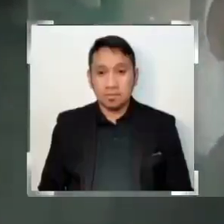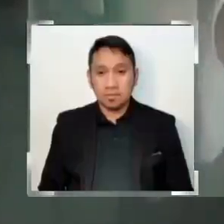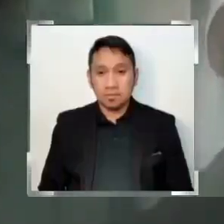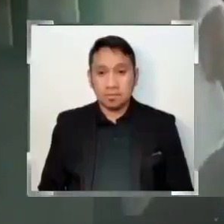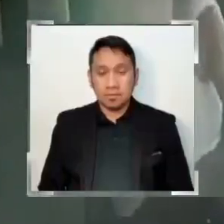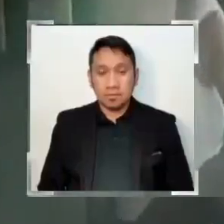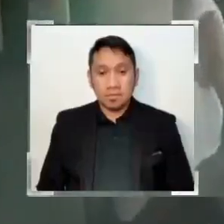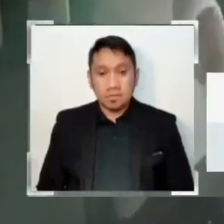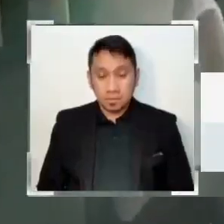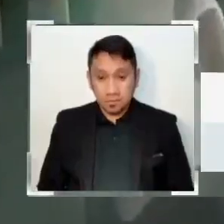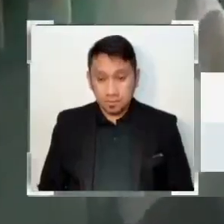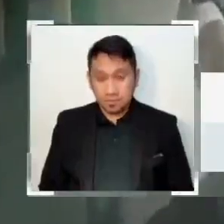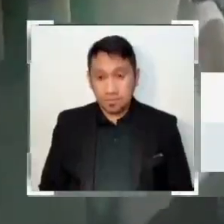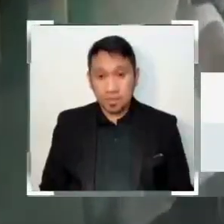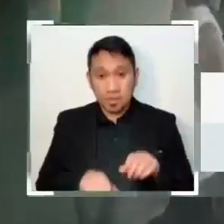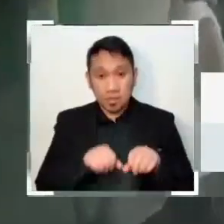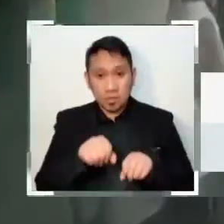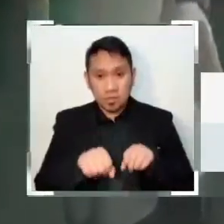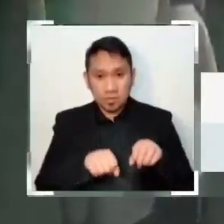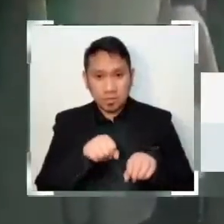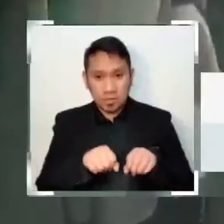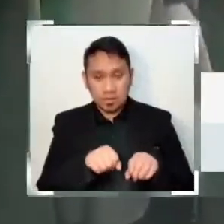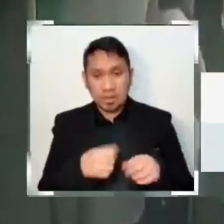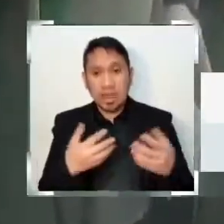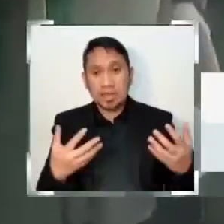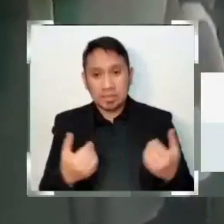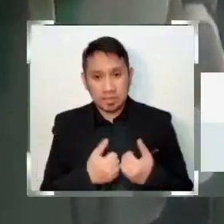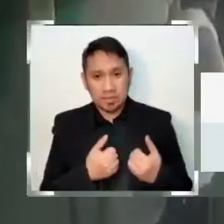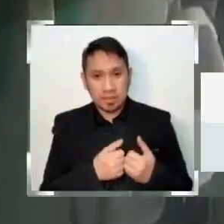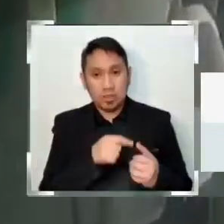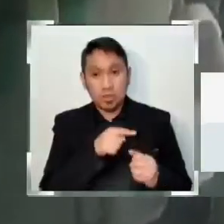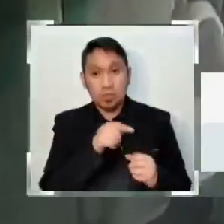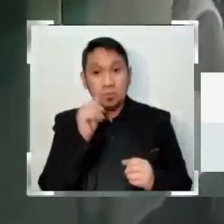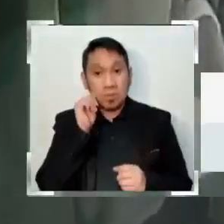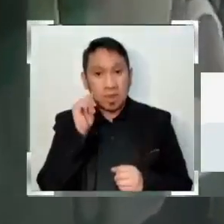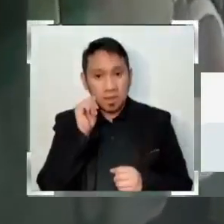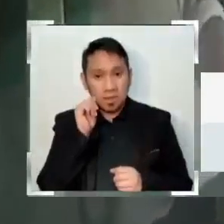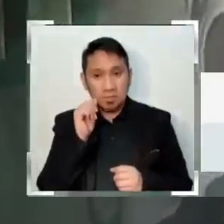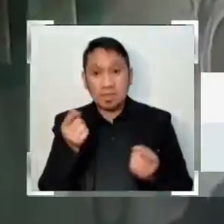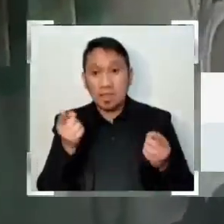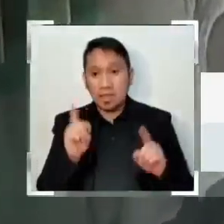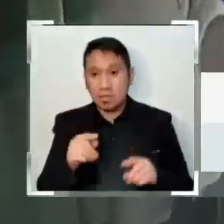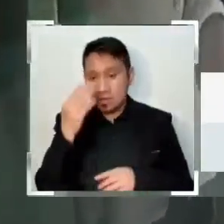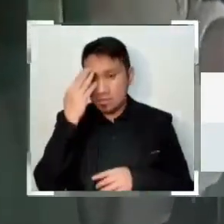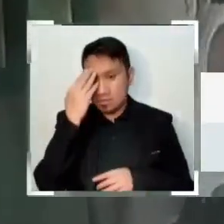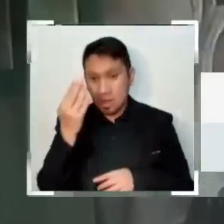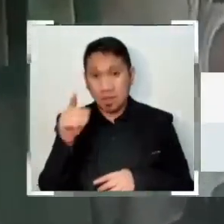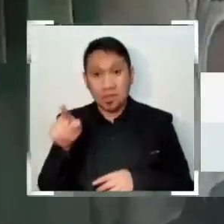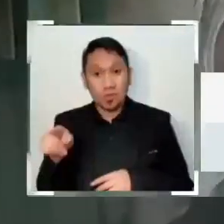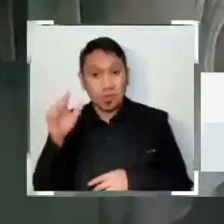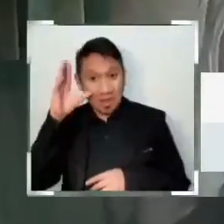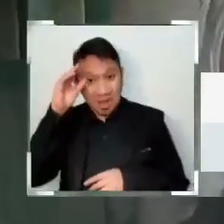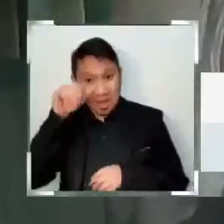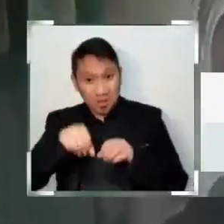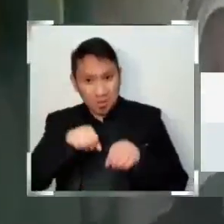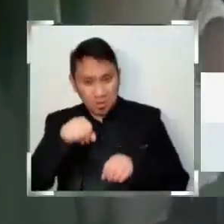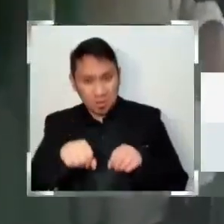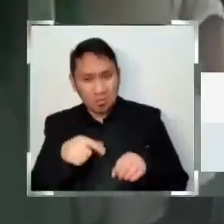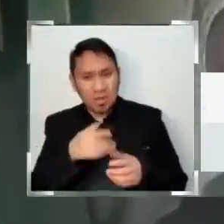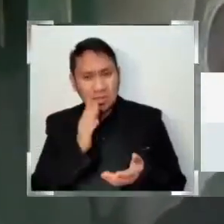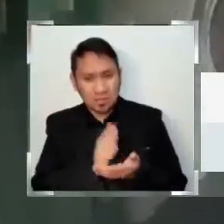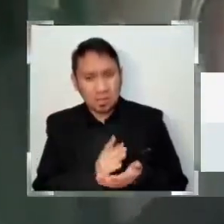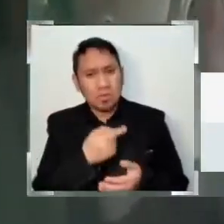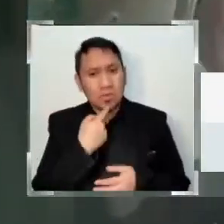Dasagin ng siklistang yan ang isang babae sa Planetan, Bulacan. Agad naman tumigil ang bike pero para humingi po ng dispensa. Pero